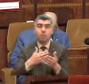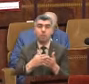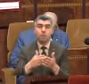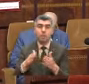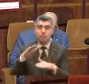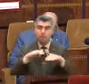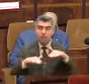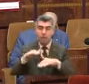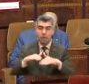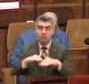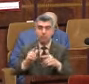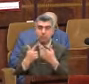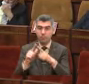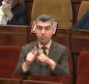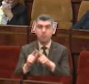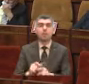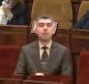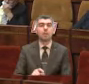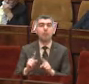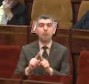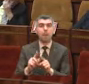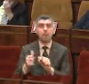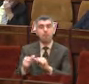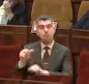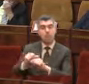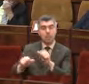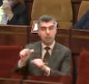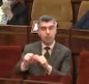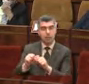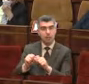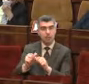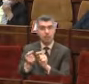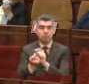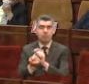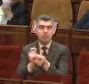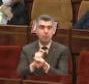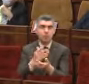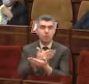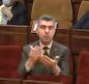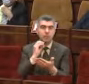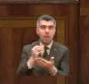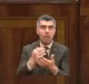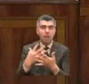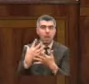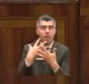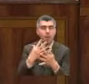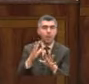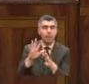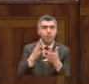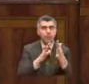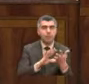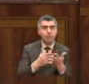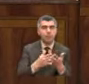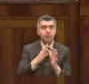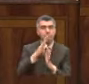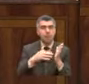ثم المخطط ديال مكافحة التغير المناخي نظر الالتزامات ديال البلاد ديالنا في هذا الاتجاه. ويمكن أن أقول كل هذه البرنامج تهدف